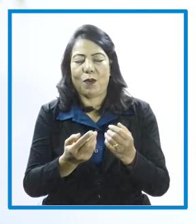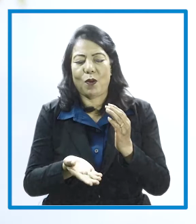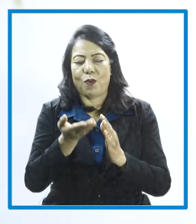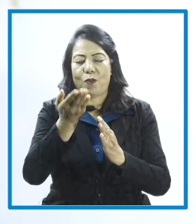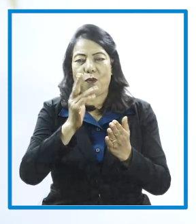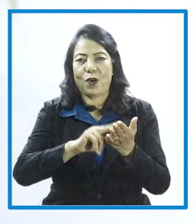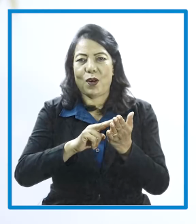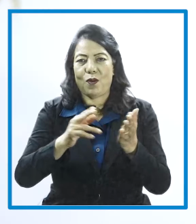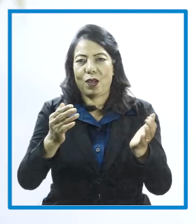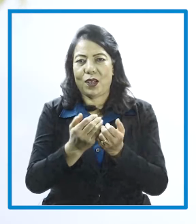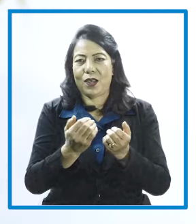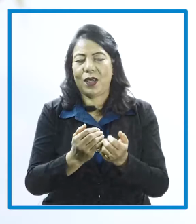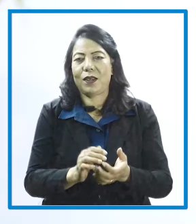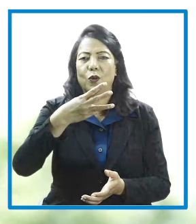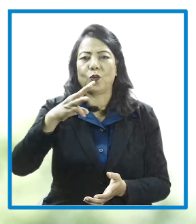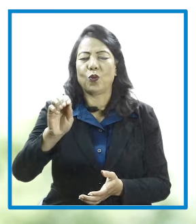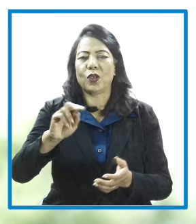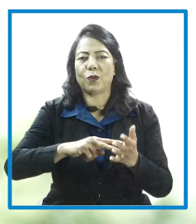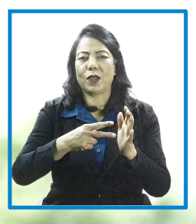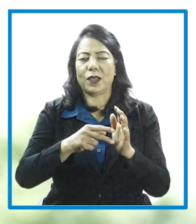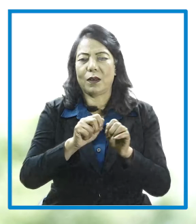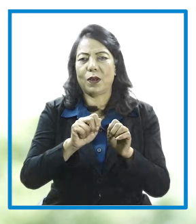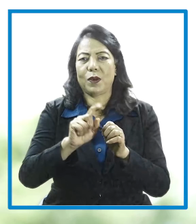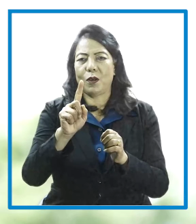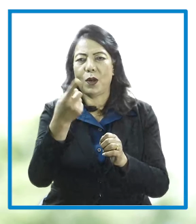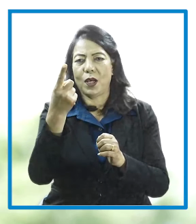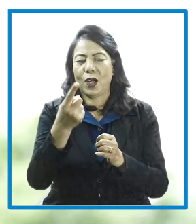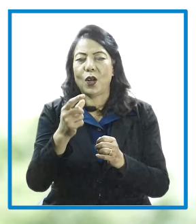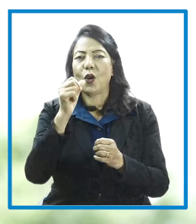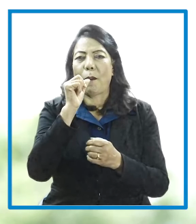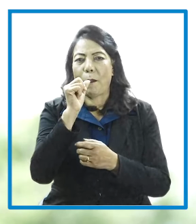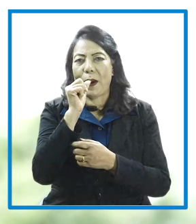बढाउने घटाउने होइन बढाउने अब मुस बनेपछि